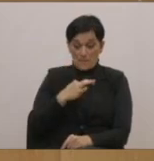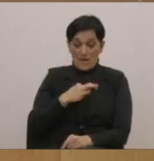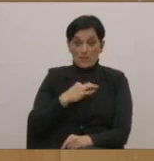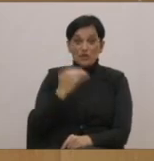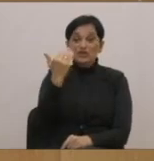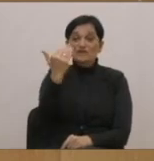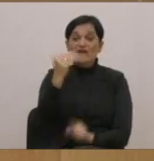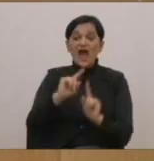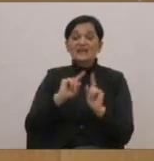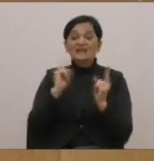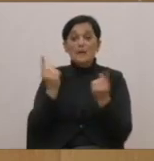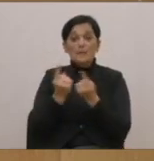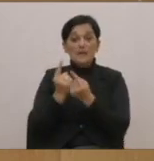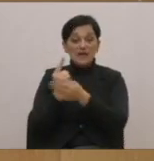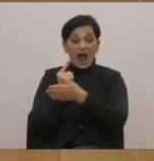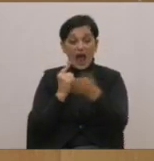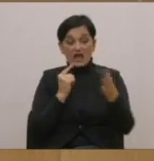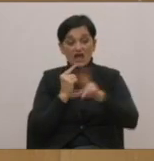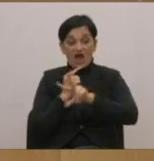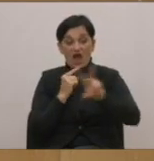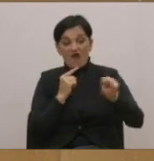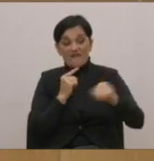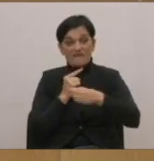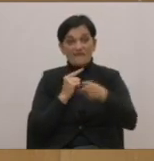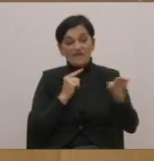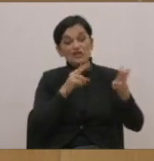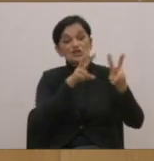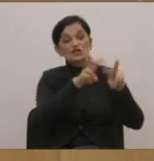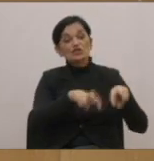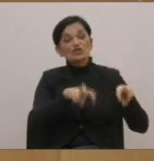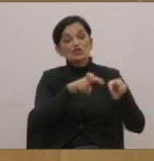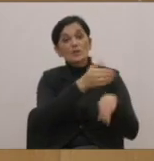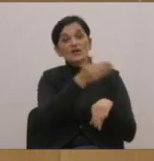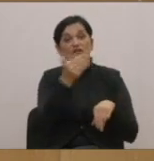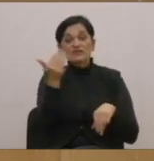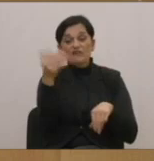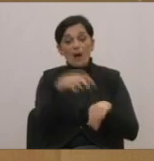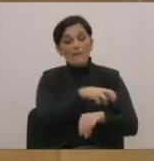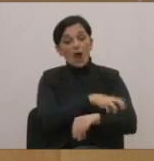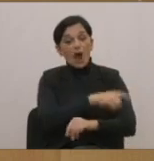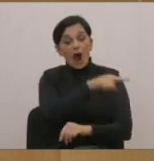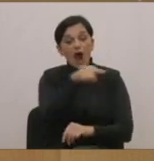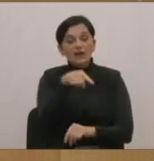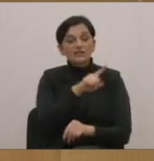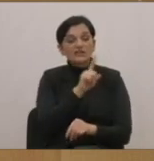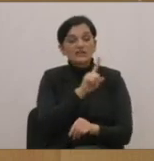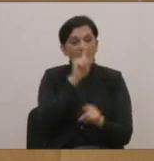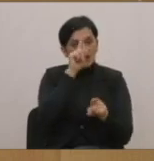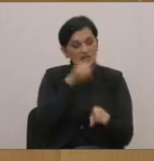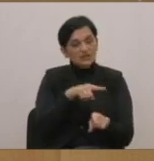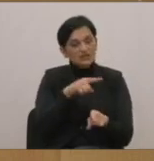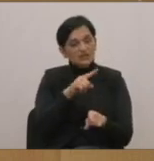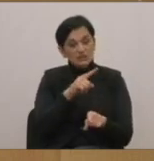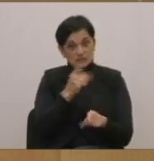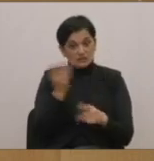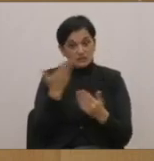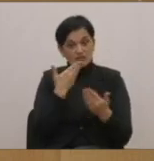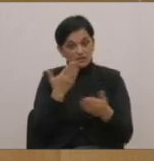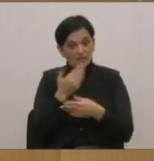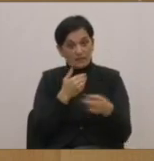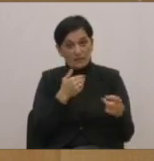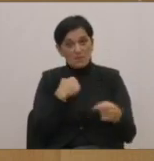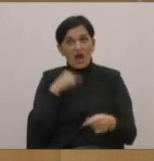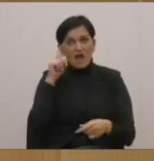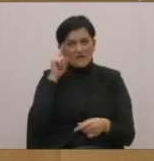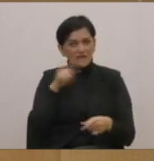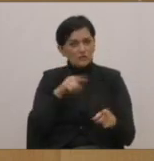ue praxias gauk etet. Ro aba ce am otrat cu ni tana partele bi vin sa etot risac mi scursia. Khoda me vici ro arik ne